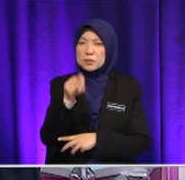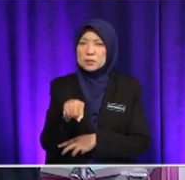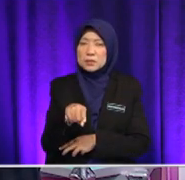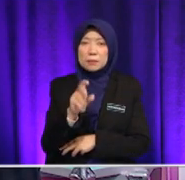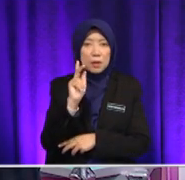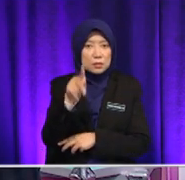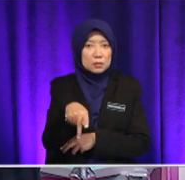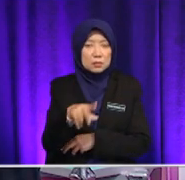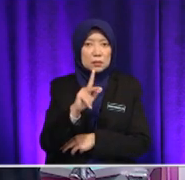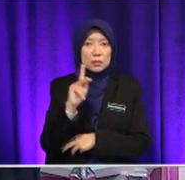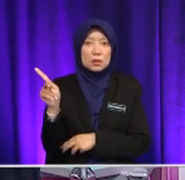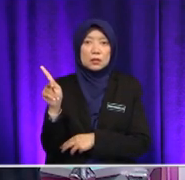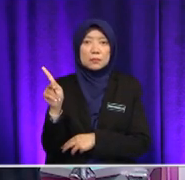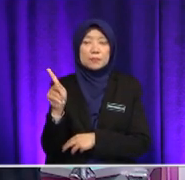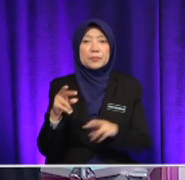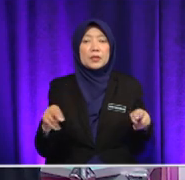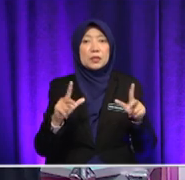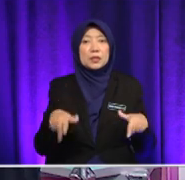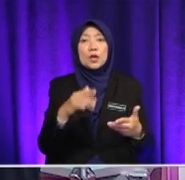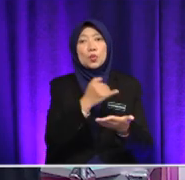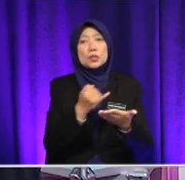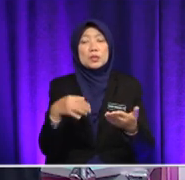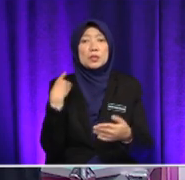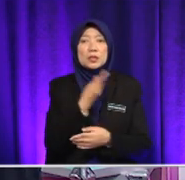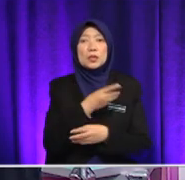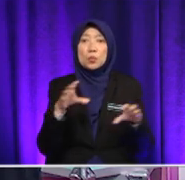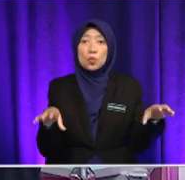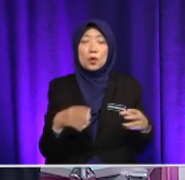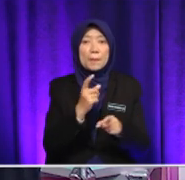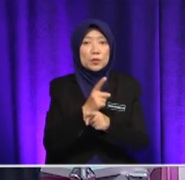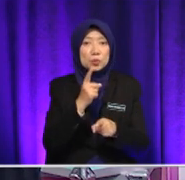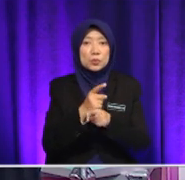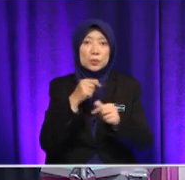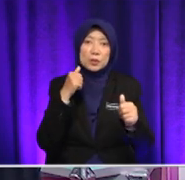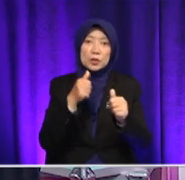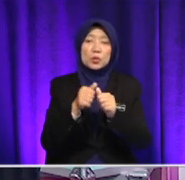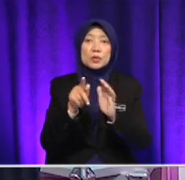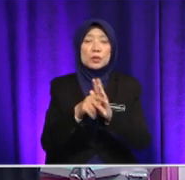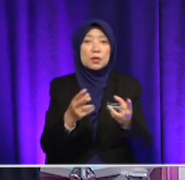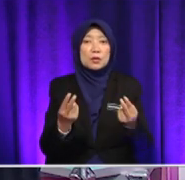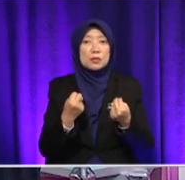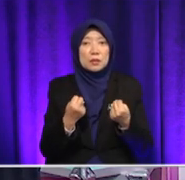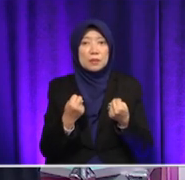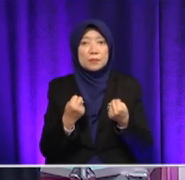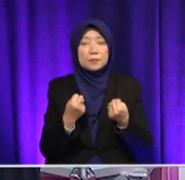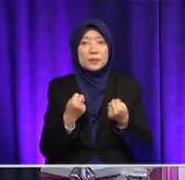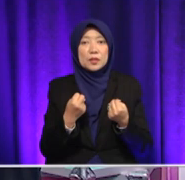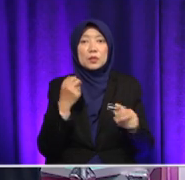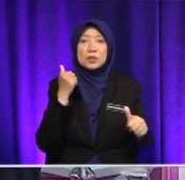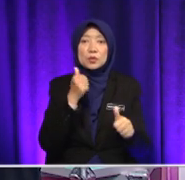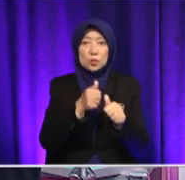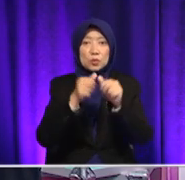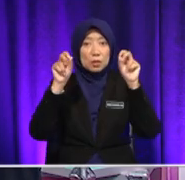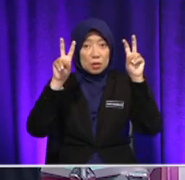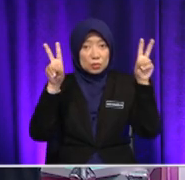rel kereta ataupun lukisan yang kita buat itu betul-betul mengikut kehendak ataupun mengikut tajuk ya